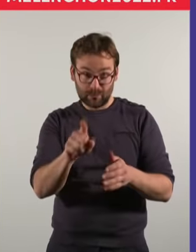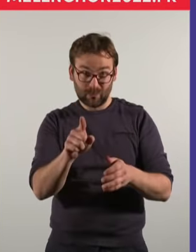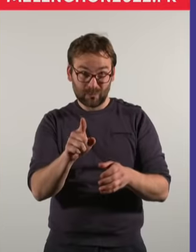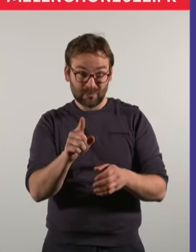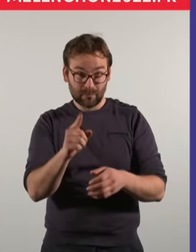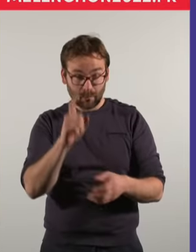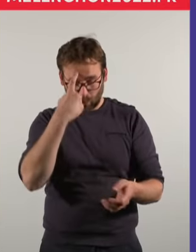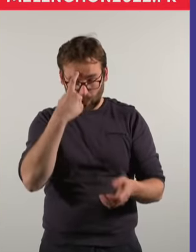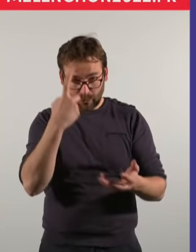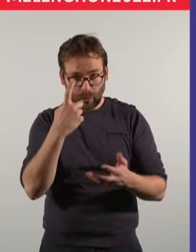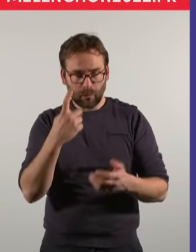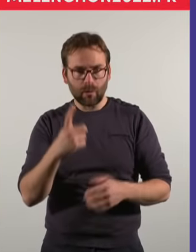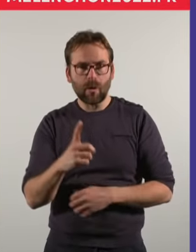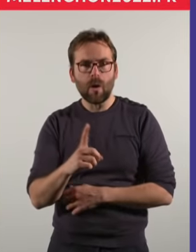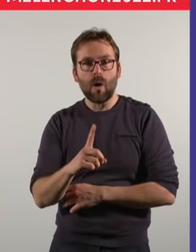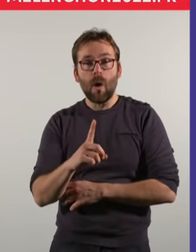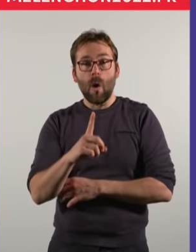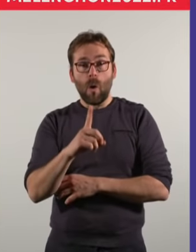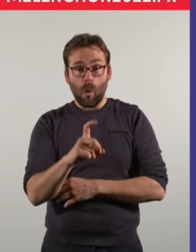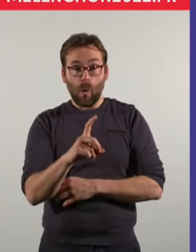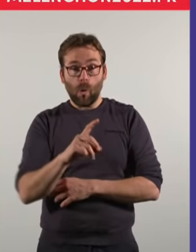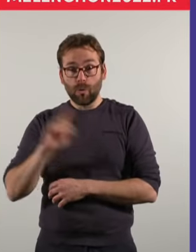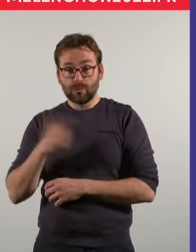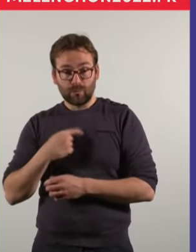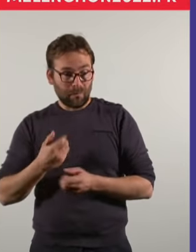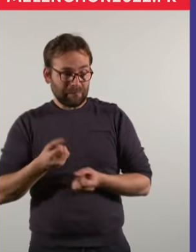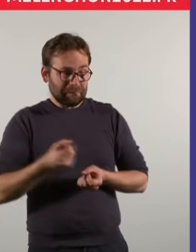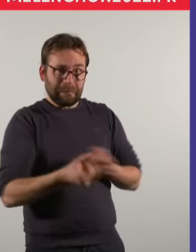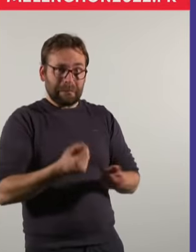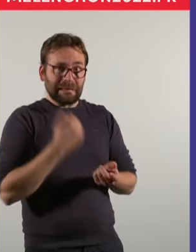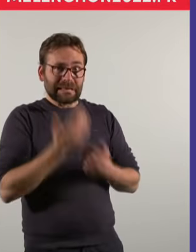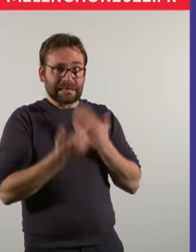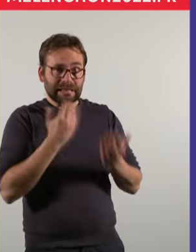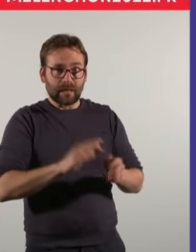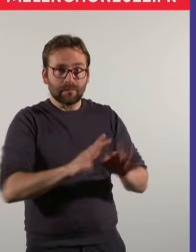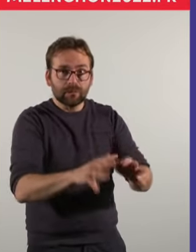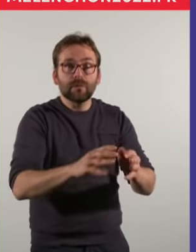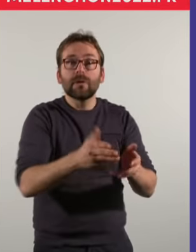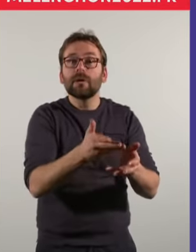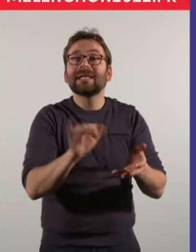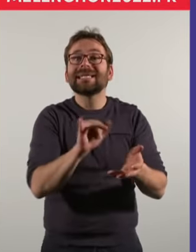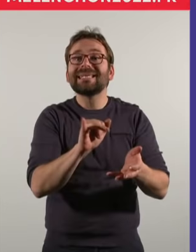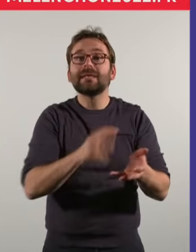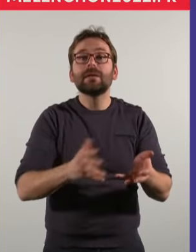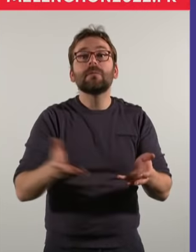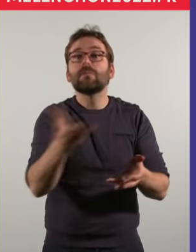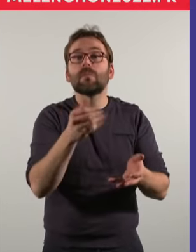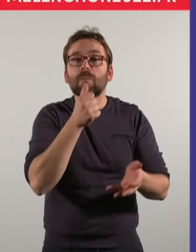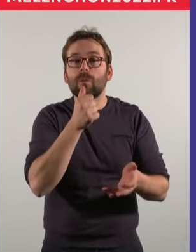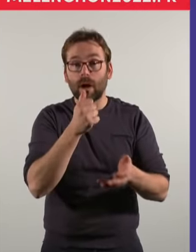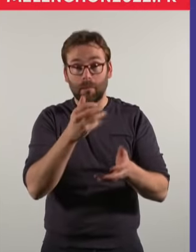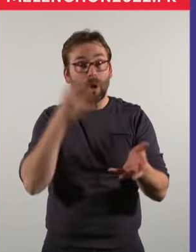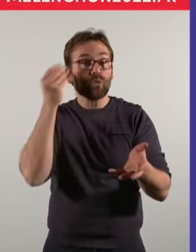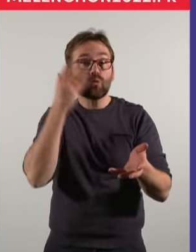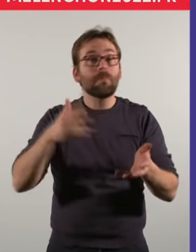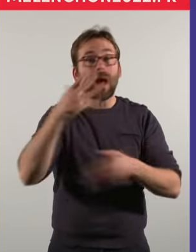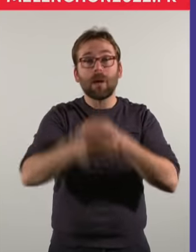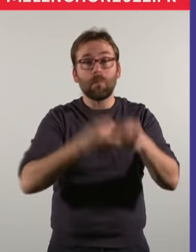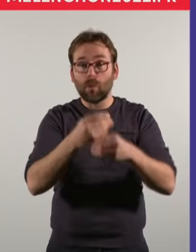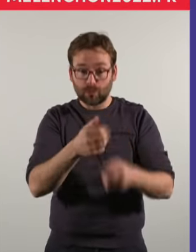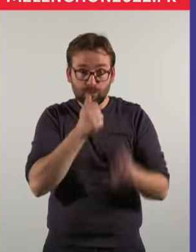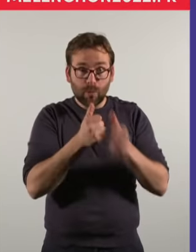entier boit l'eau que tout le monde salit. Et vous autres, c'est le moment de réaliser. Quand vous